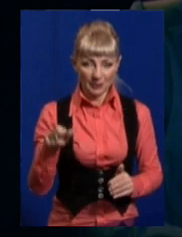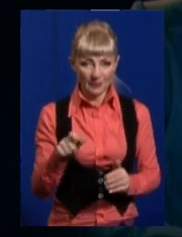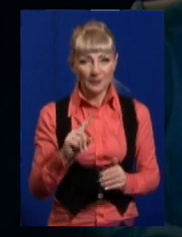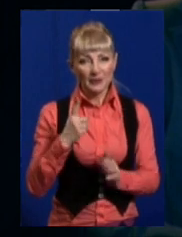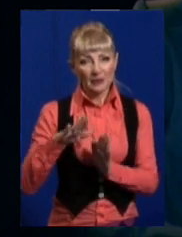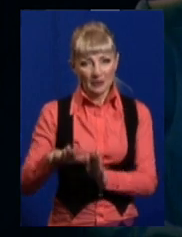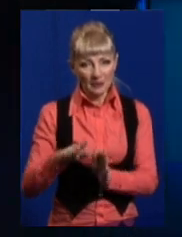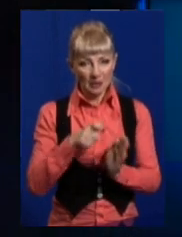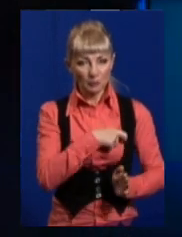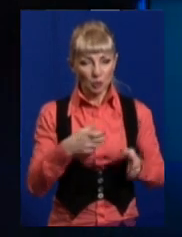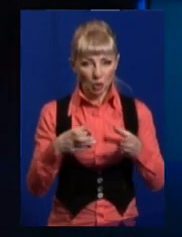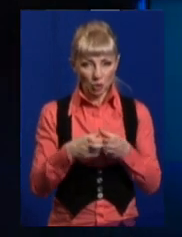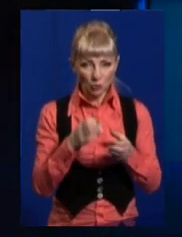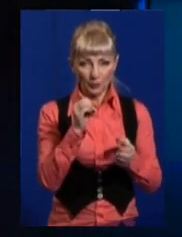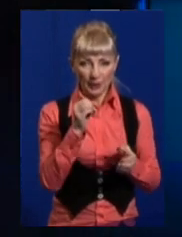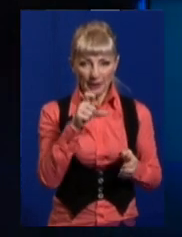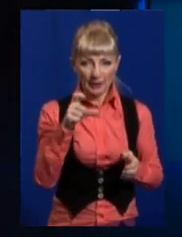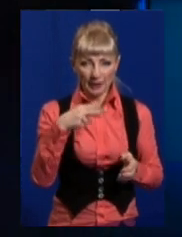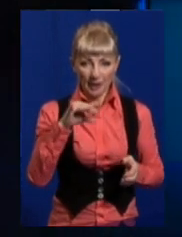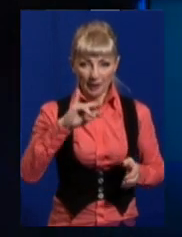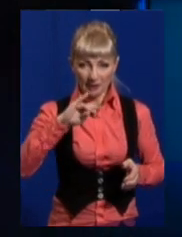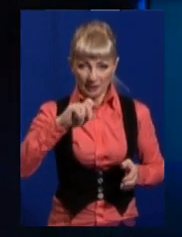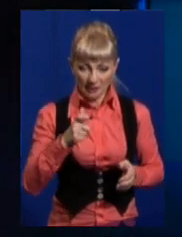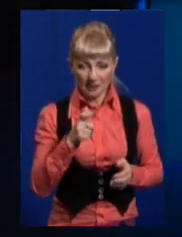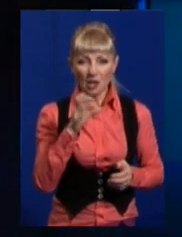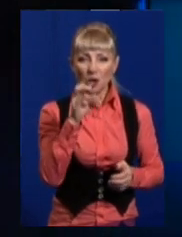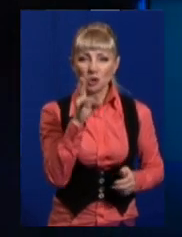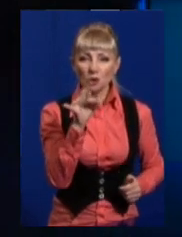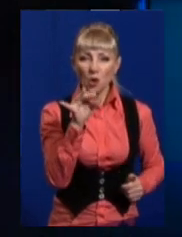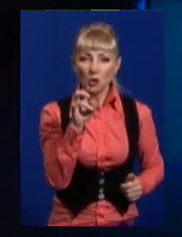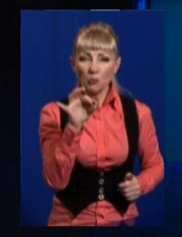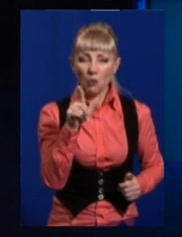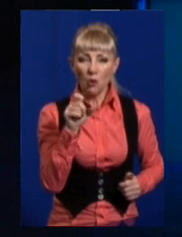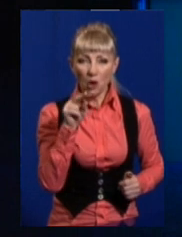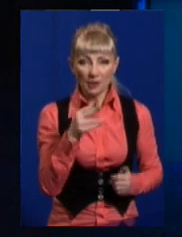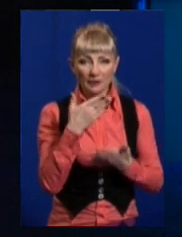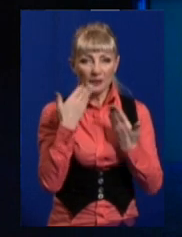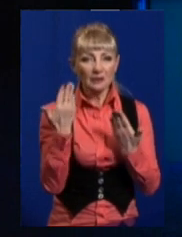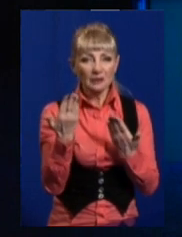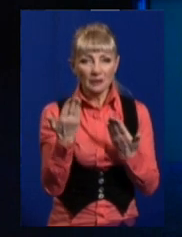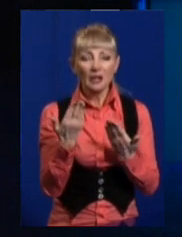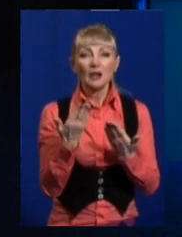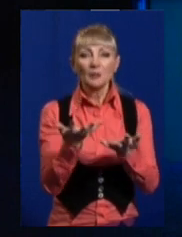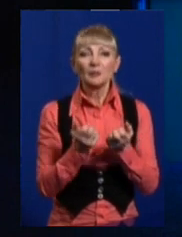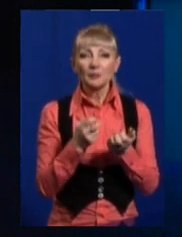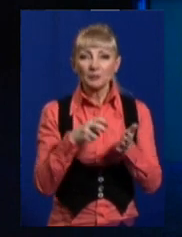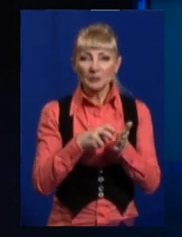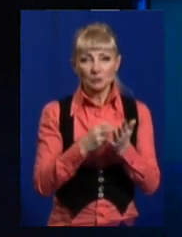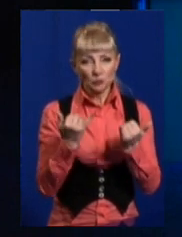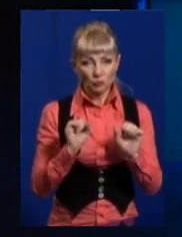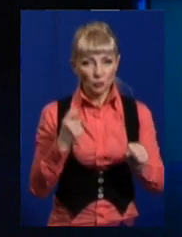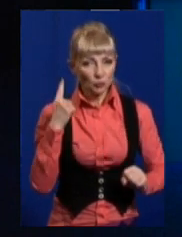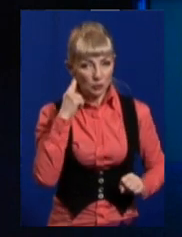групи «Єдність та розвиток Харківщини» Володимир Скоробагач запевняє, що в такому об'єднанні немає жодної політики. Його відповідь ми отримали письмово і можемо зараз